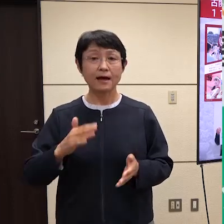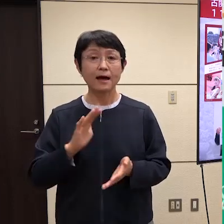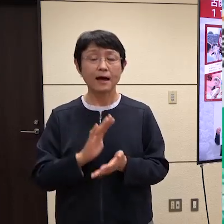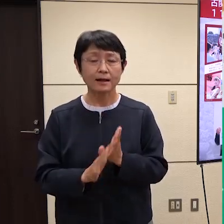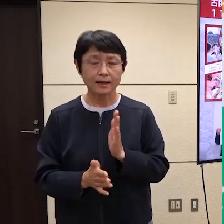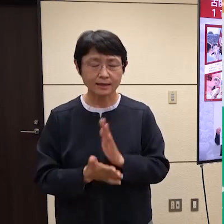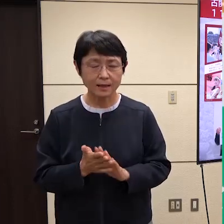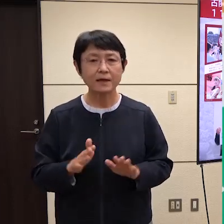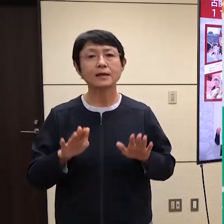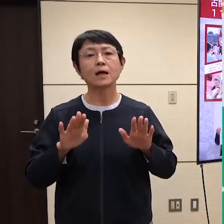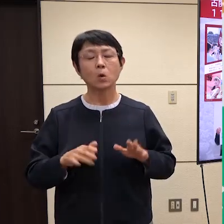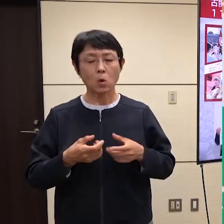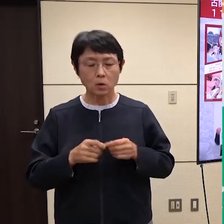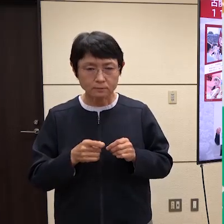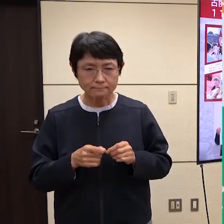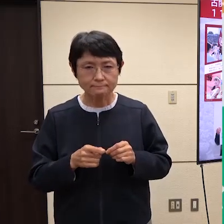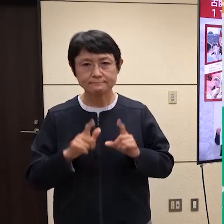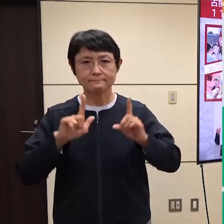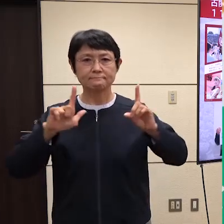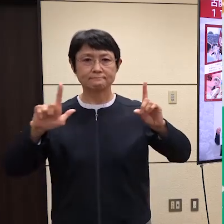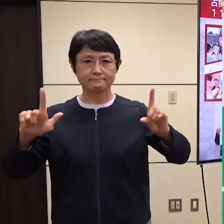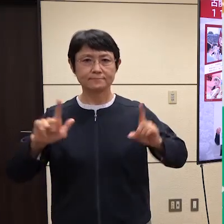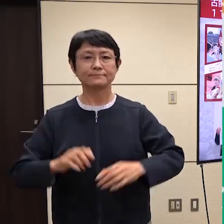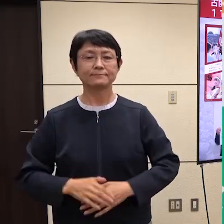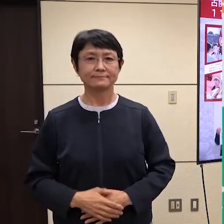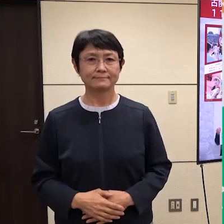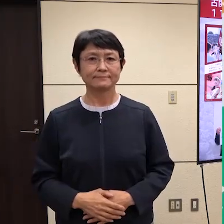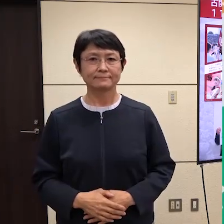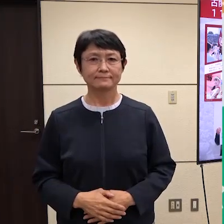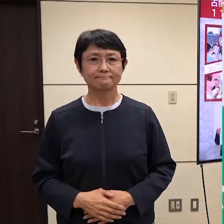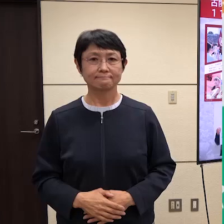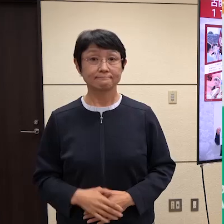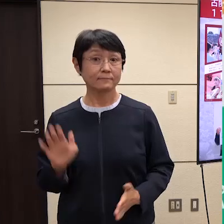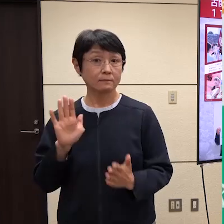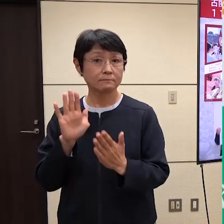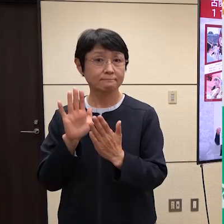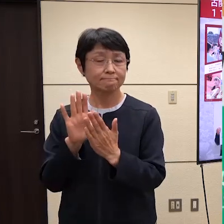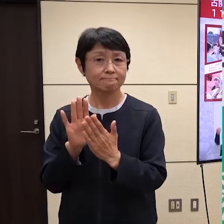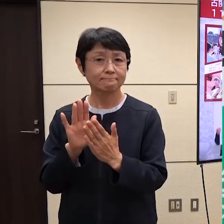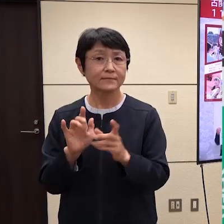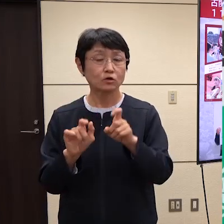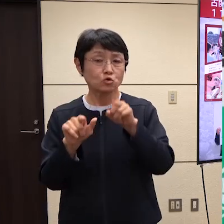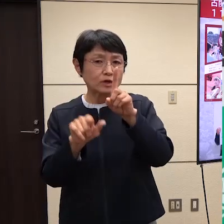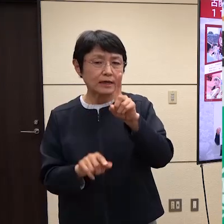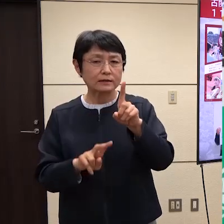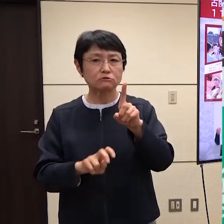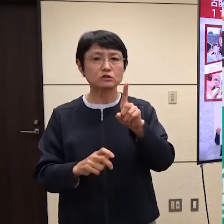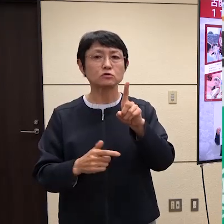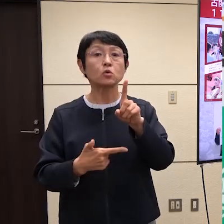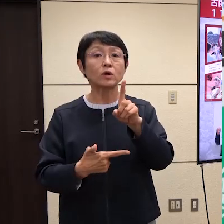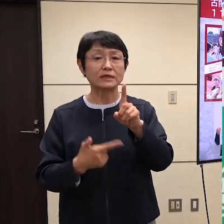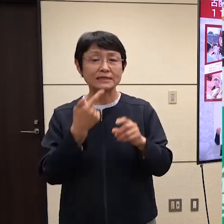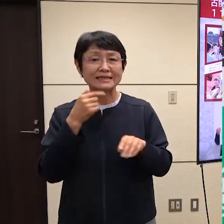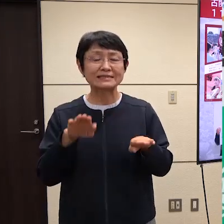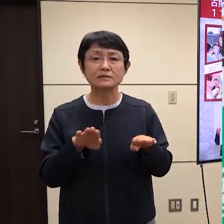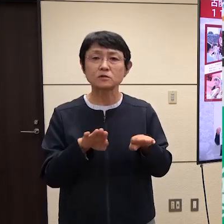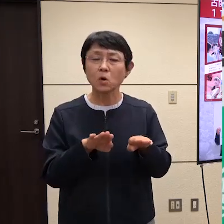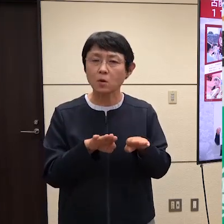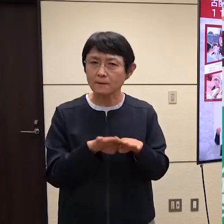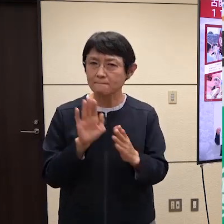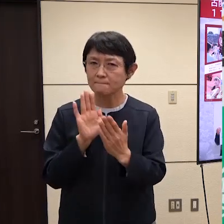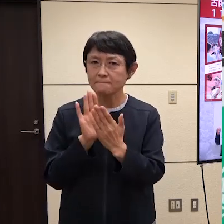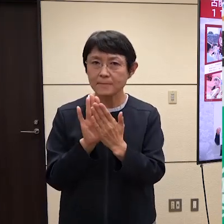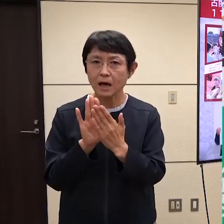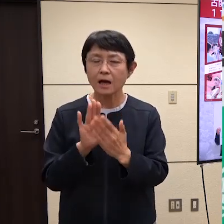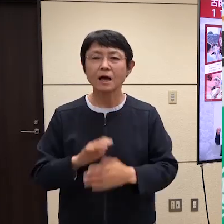今回詳細を明らかにさせていただきたいと思います。いよいよ11月の26日日曜日に迫って